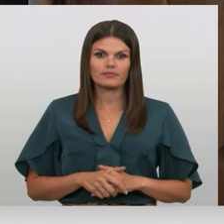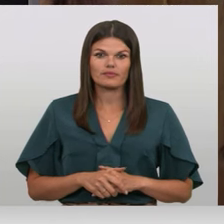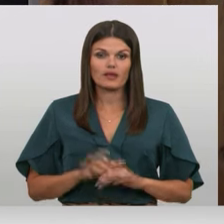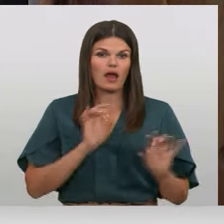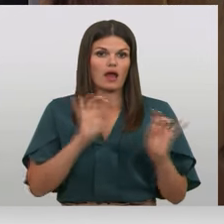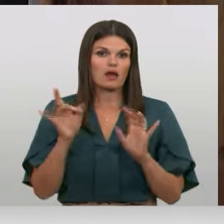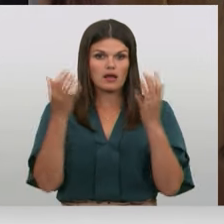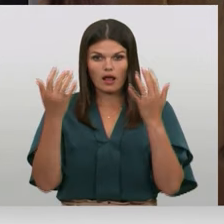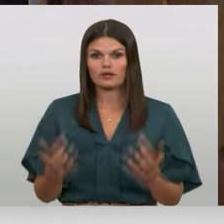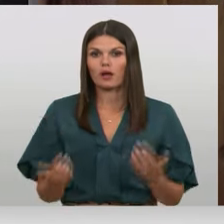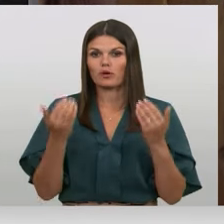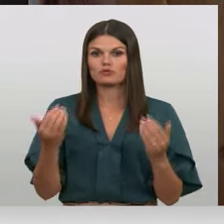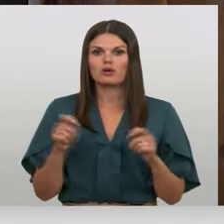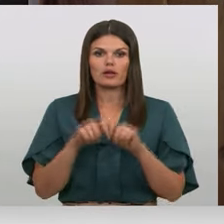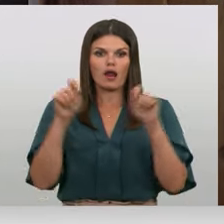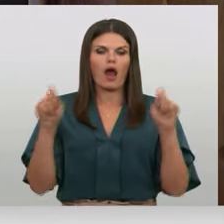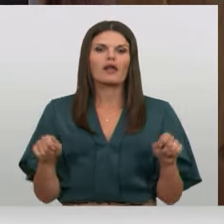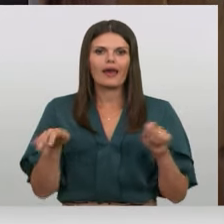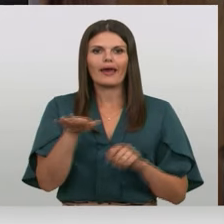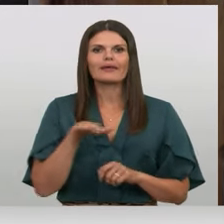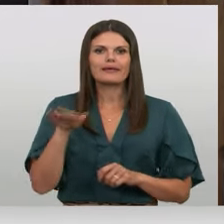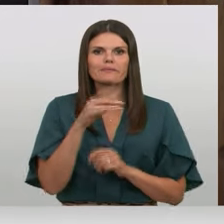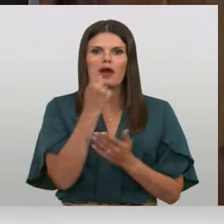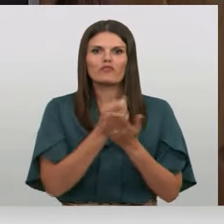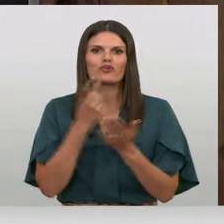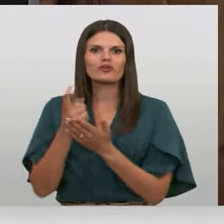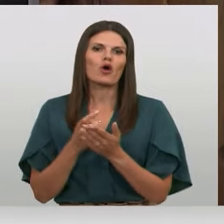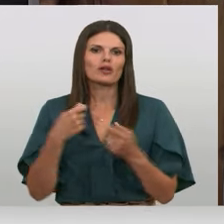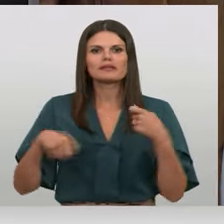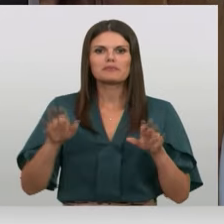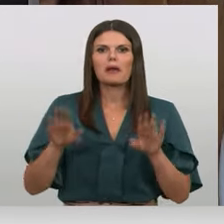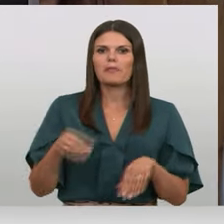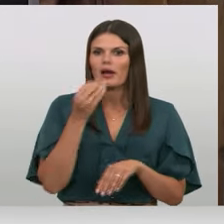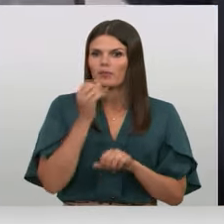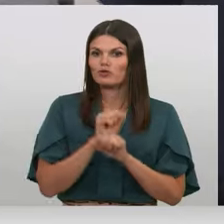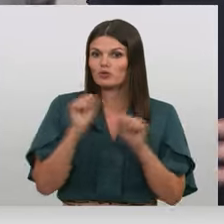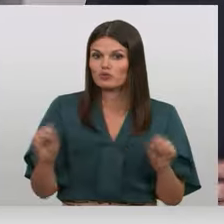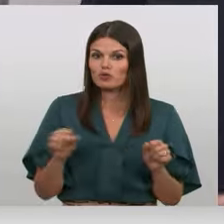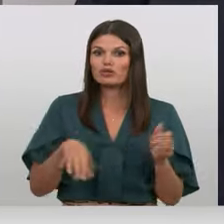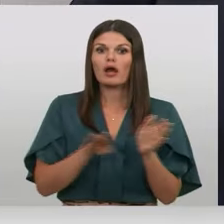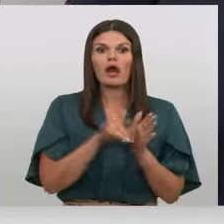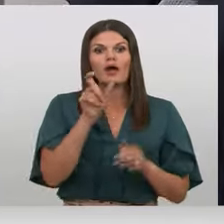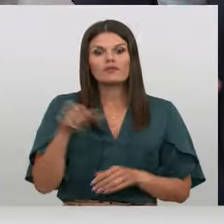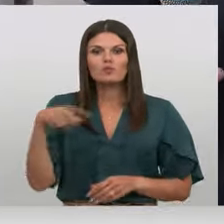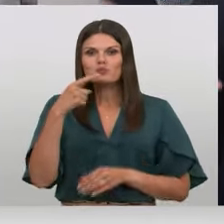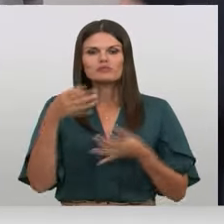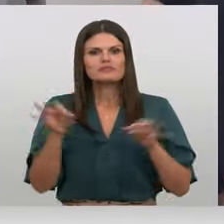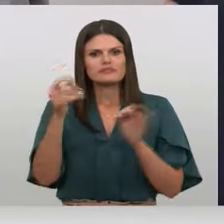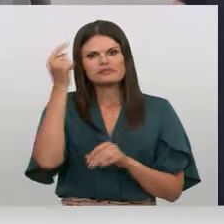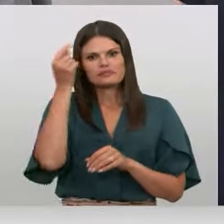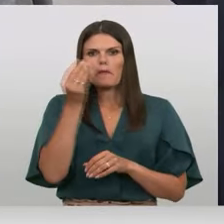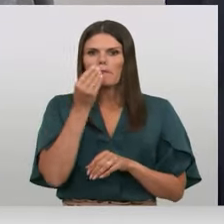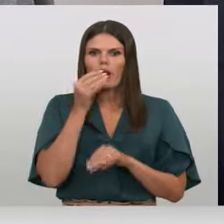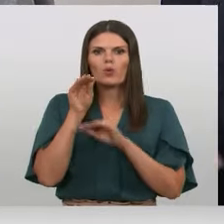Kampaņa šodien atklāja ar ģimeņu Viktorīna spēli par pārtikas drošību. Dalībnieki uzsvara, ka svarīgi uzzināt pārtikas